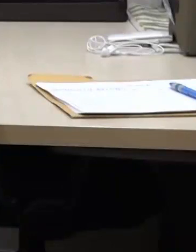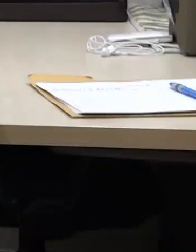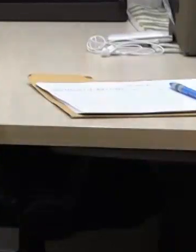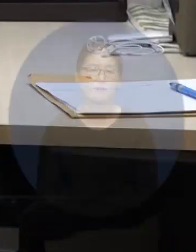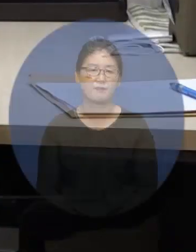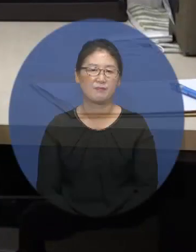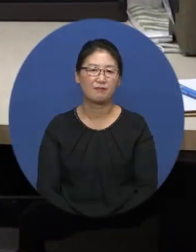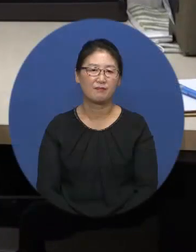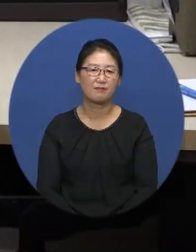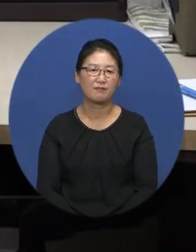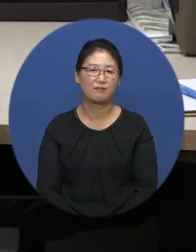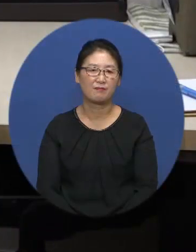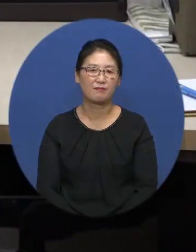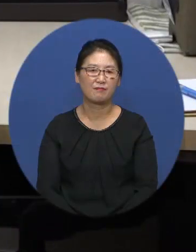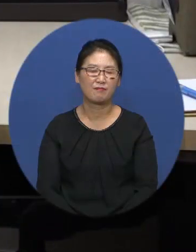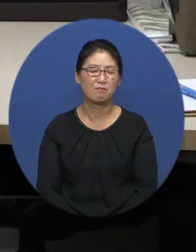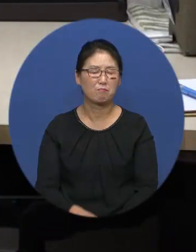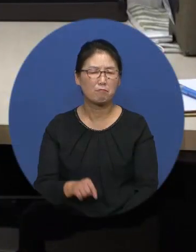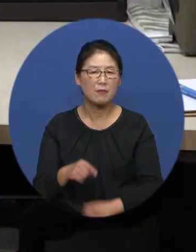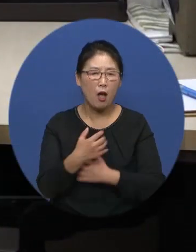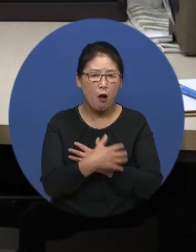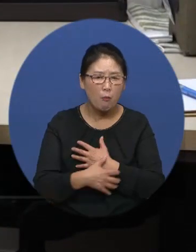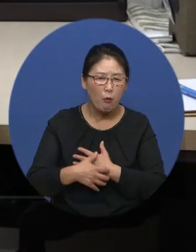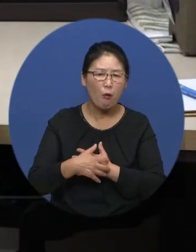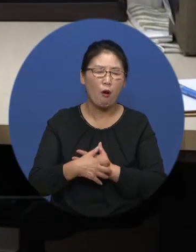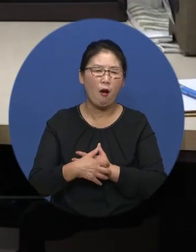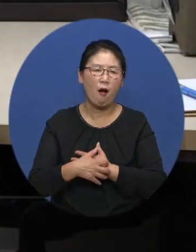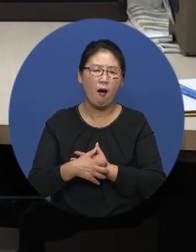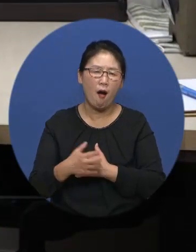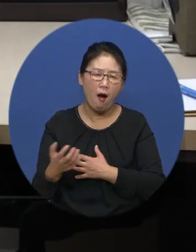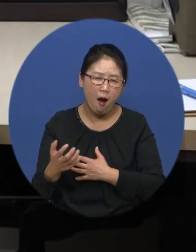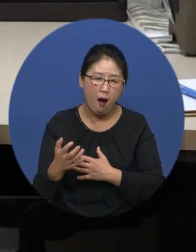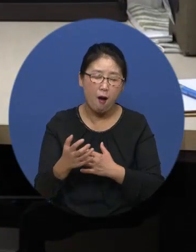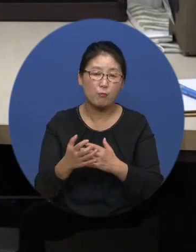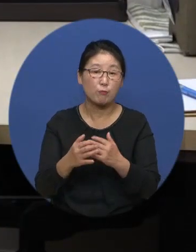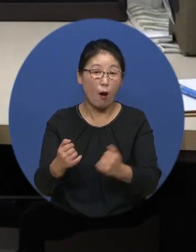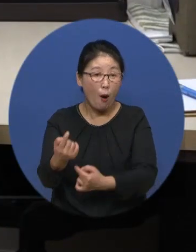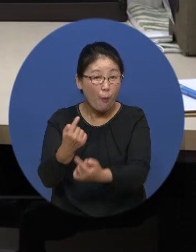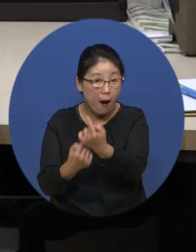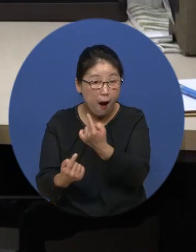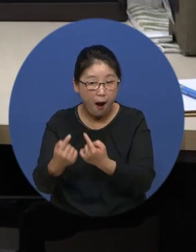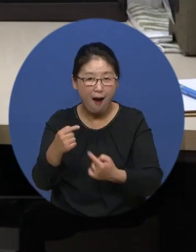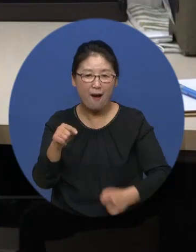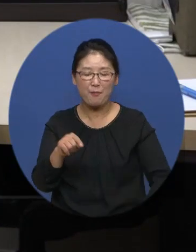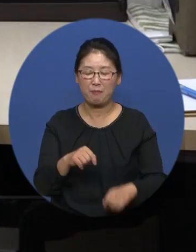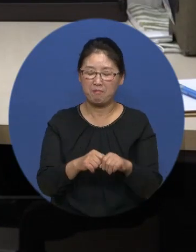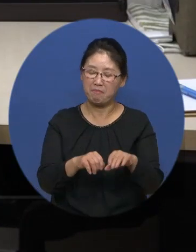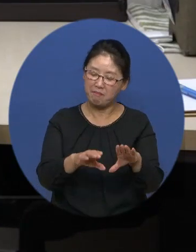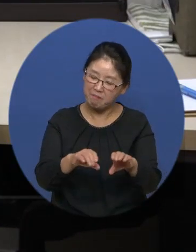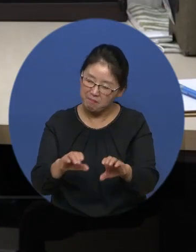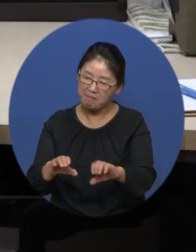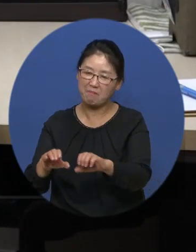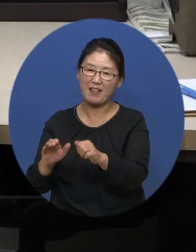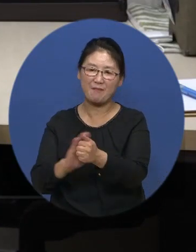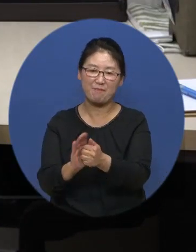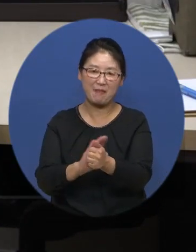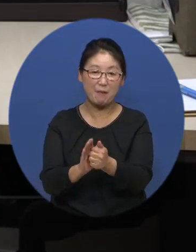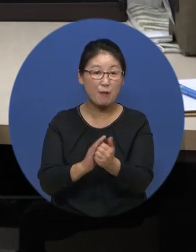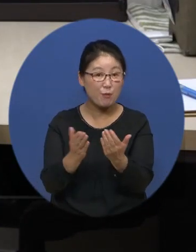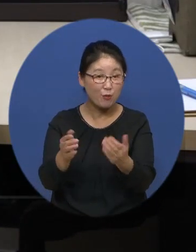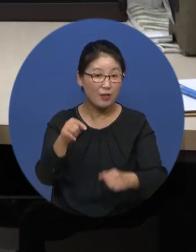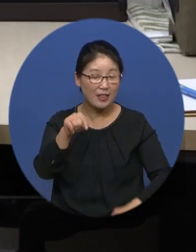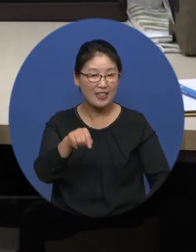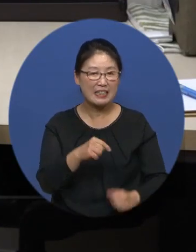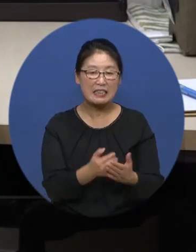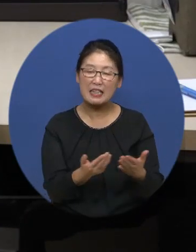몸이 많이 아픈 사람들을 직원들이 와서 안마를 해주는 서비스를 하고 있어요. 여기서 네. 일하신